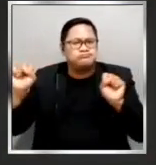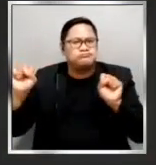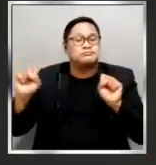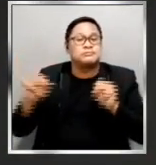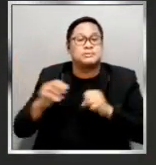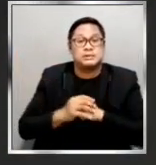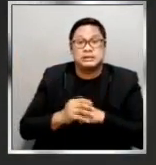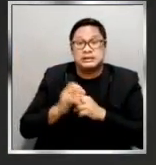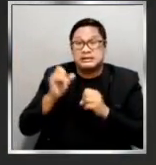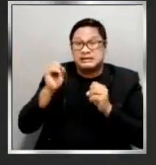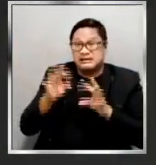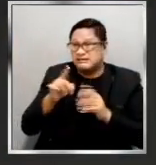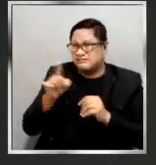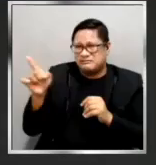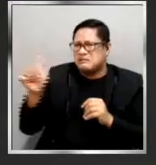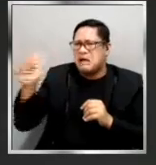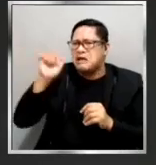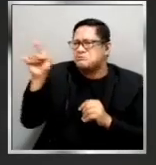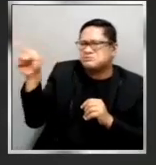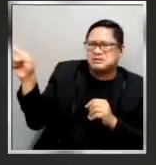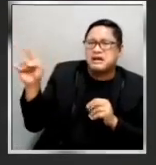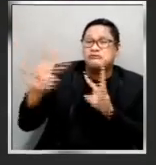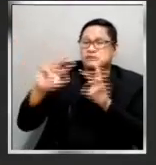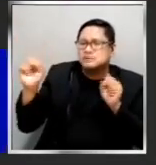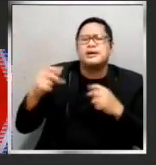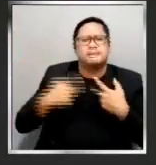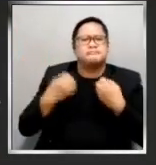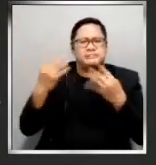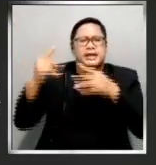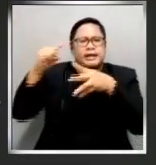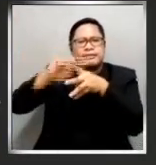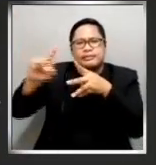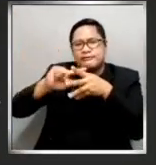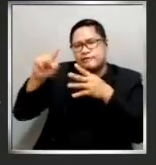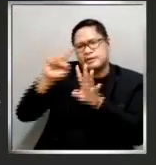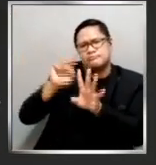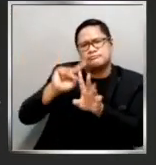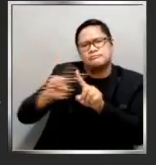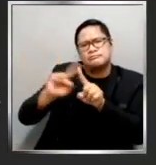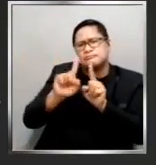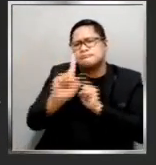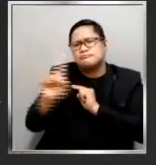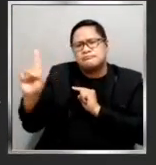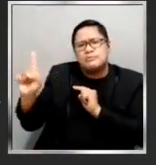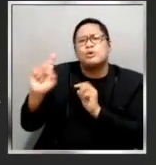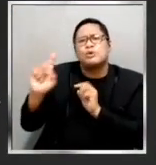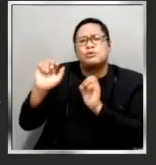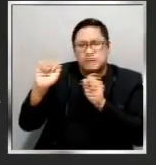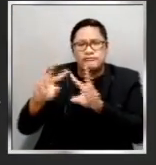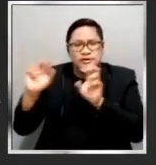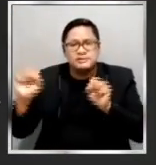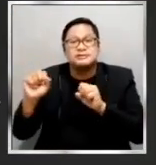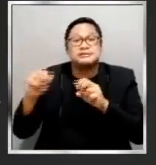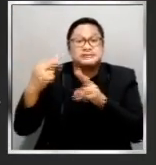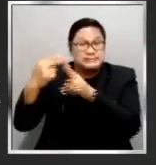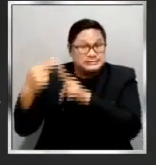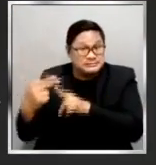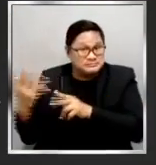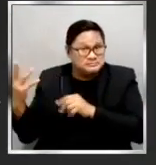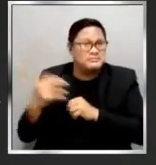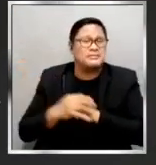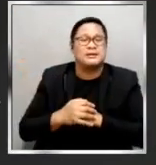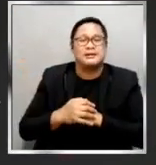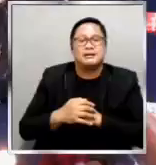ni Naoya, eh marami. Marami tayong ano, si Luis Neri, si Rigundux. Kaya sila,